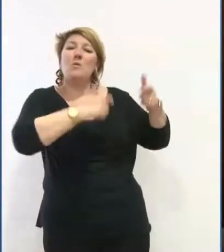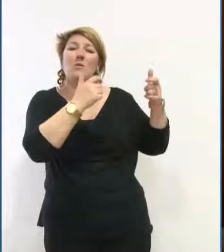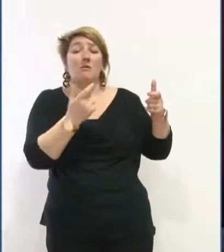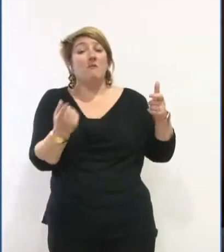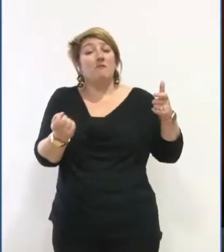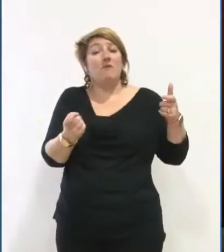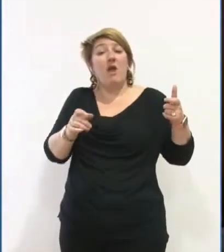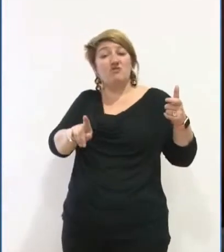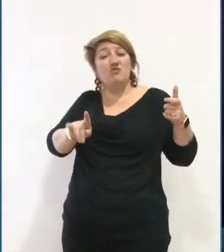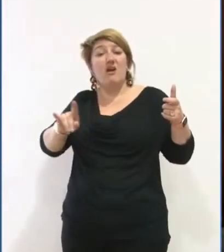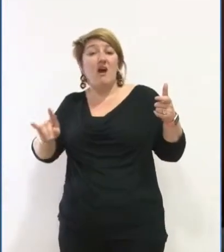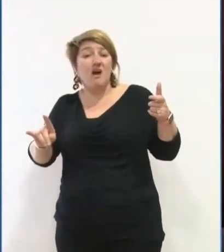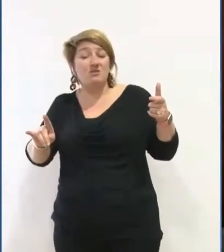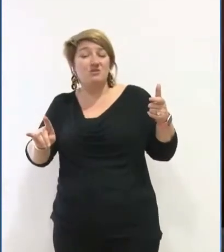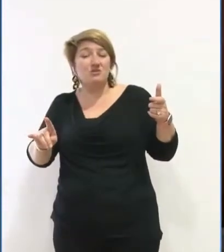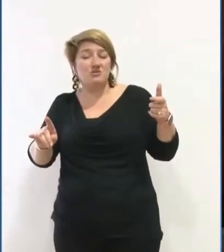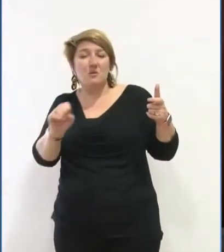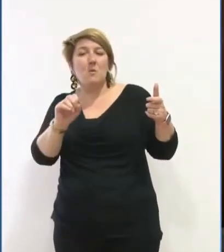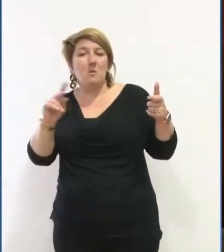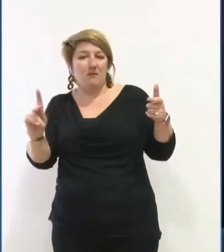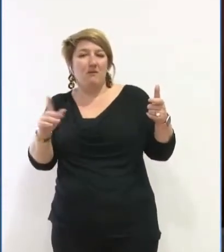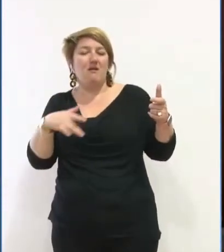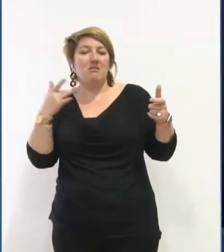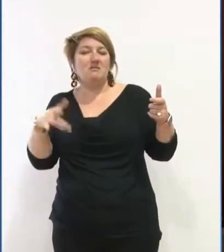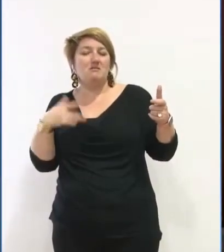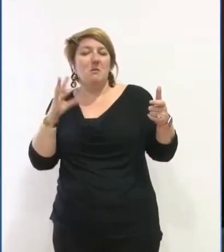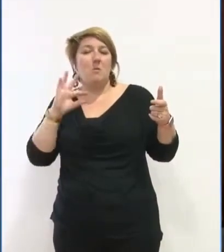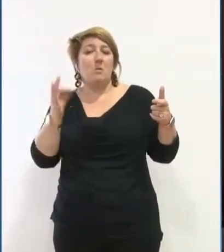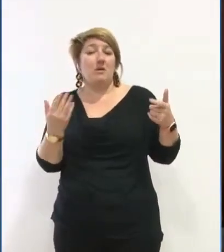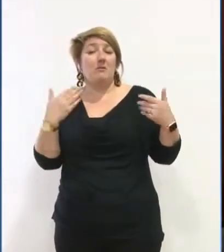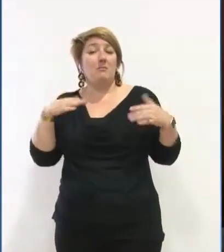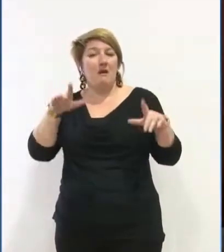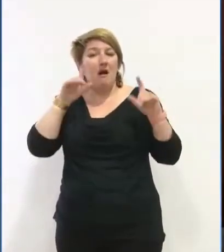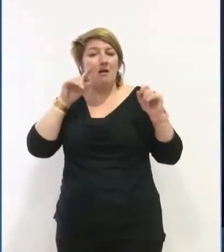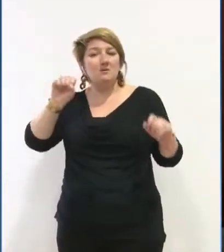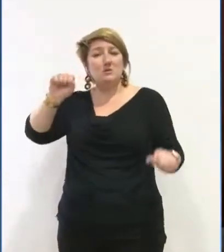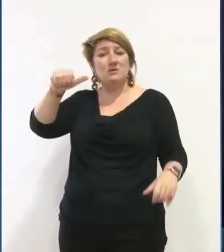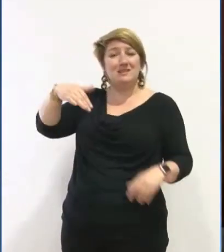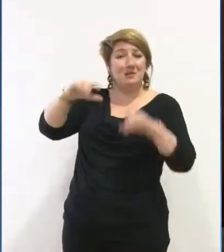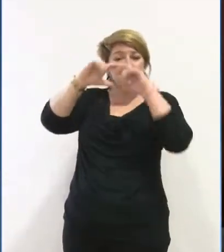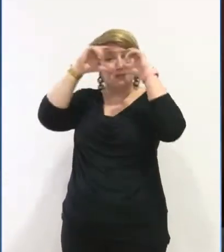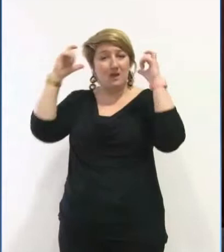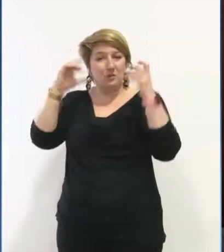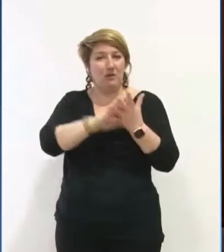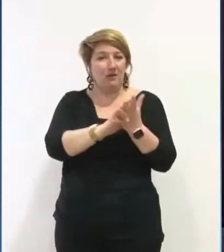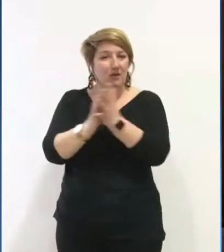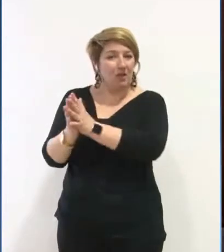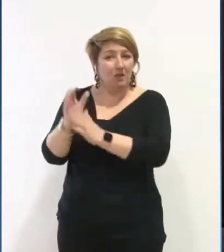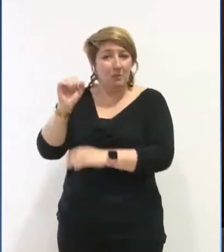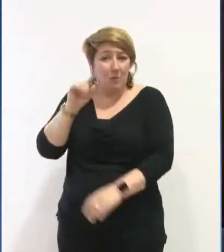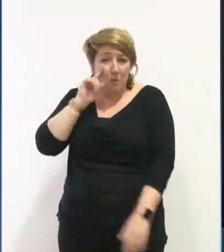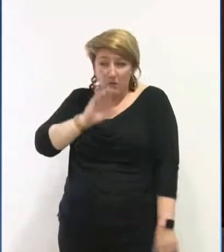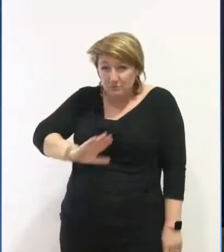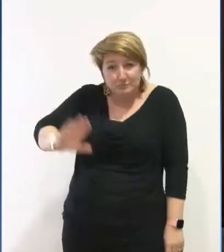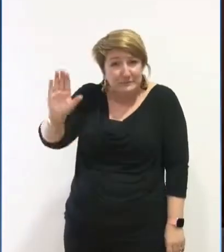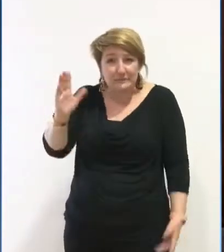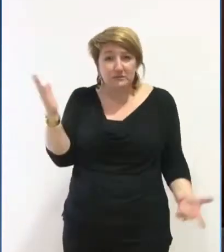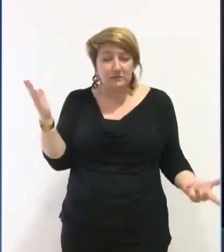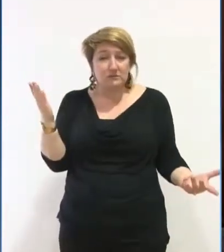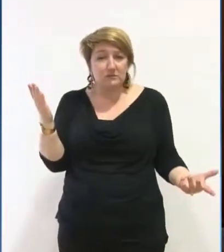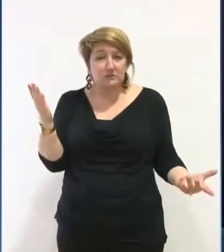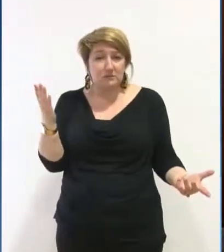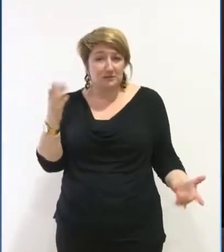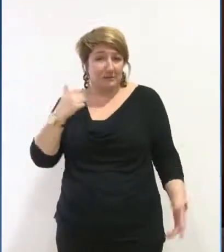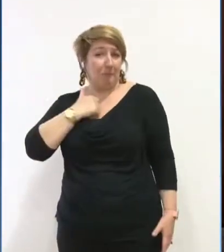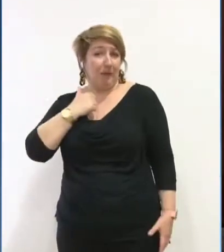la solution d'une SEM est porteuse de dérives de par sa nature même. Il faut tenir compte d'intérêts privés dans